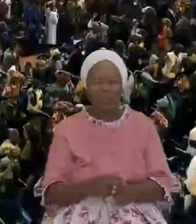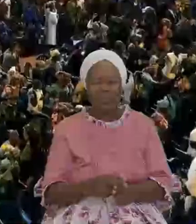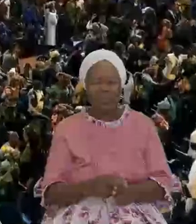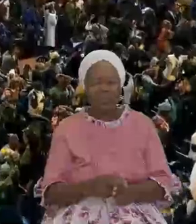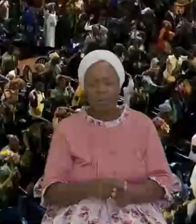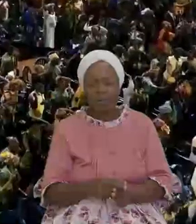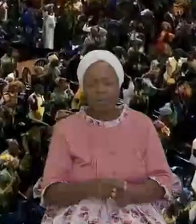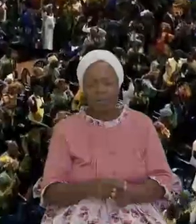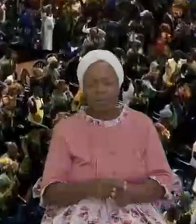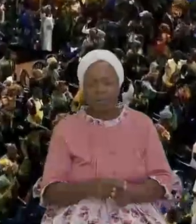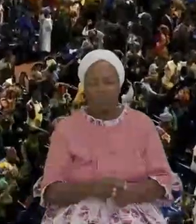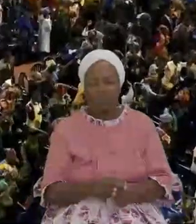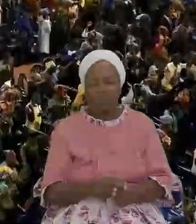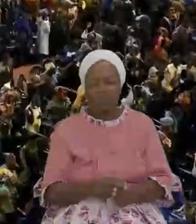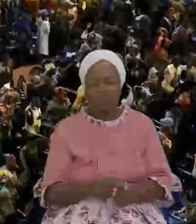de Jésus.